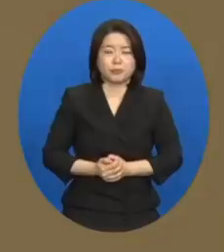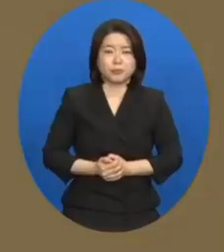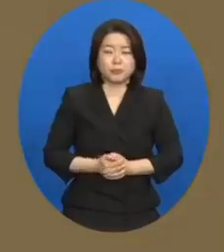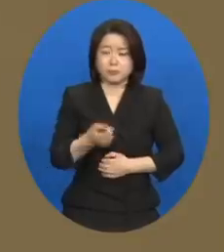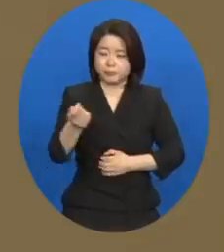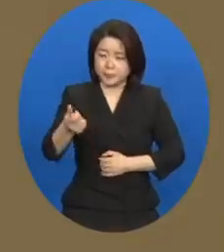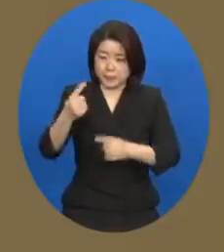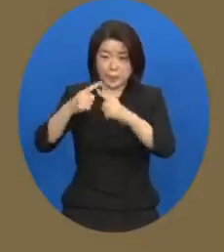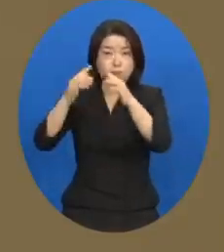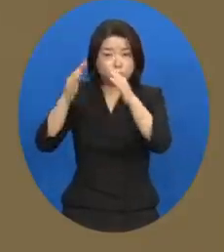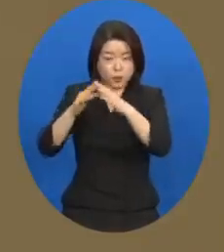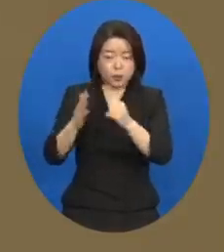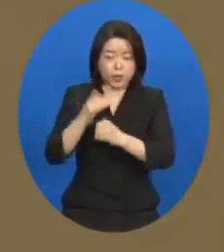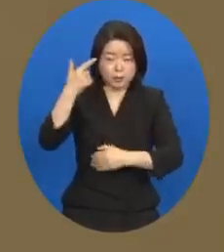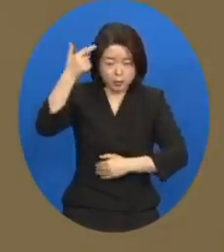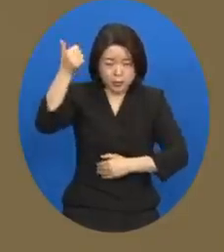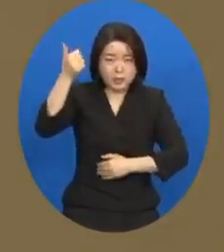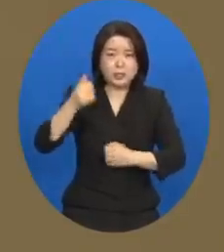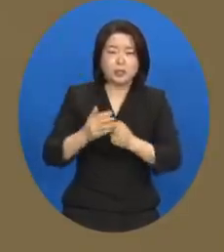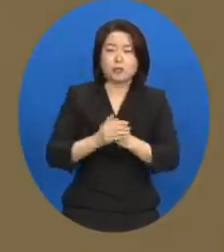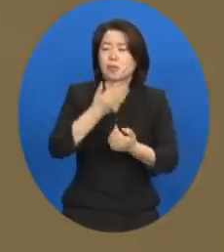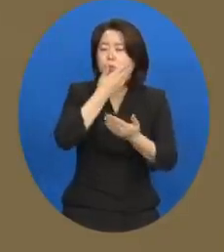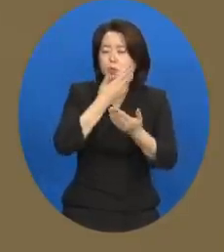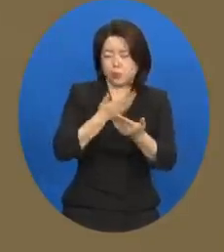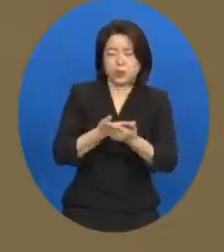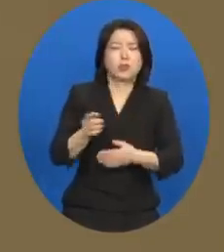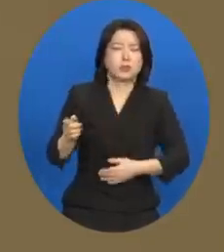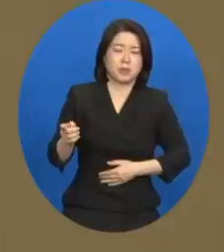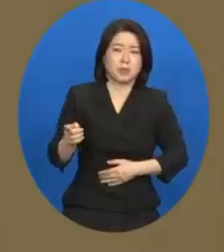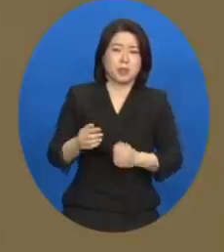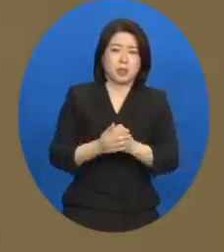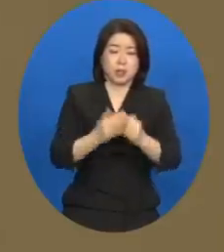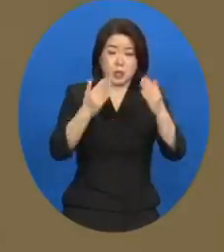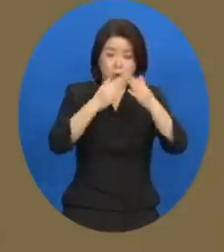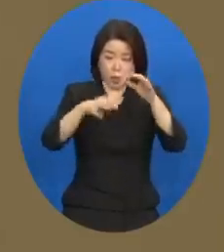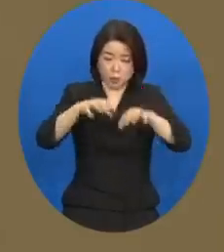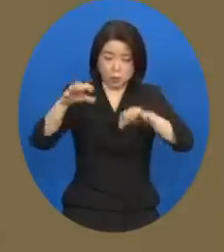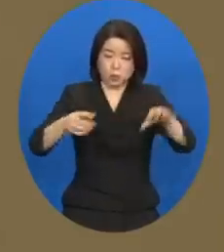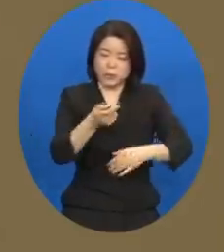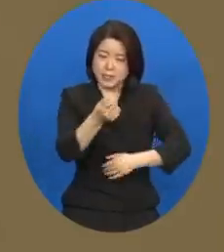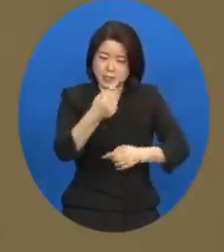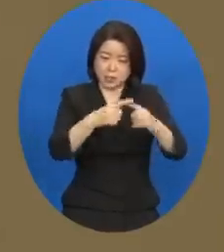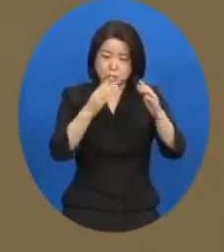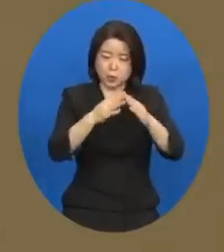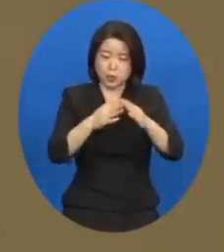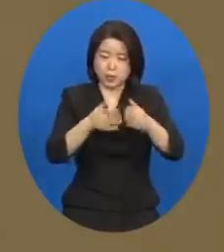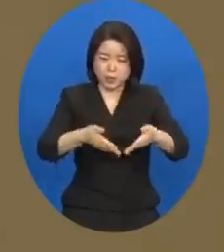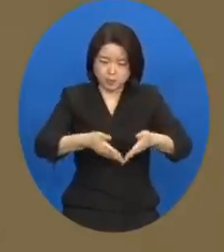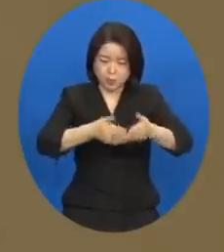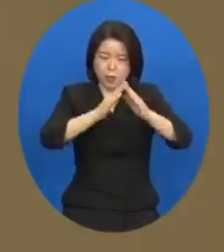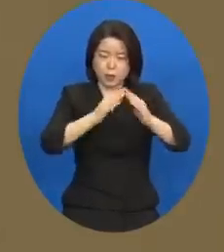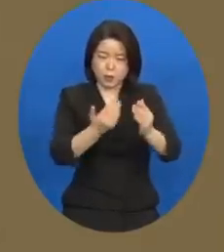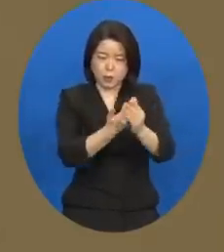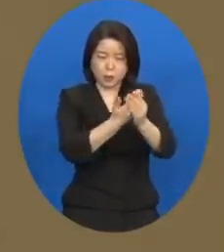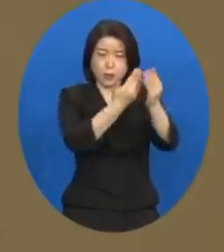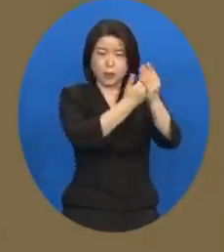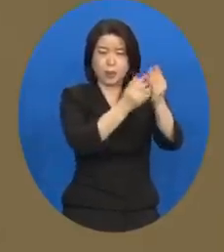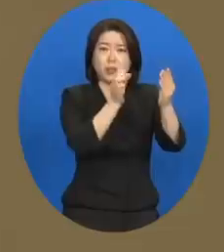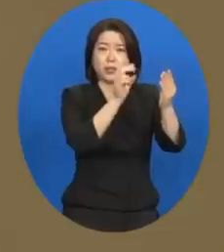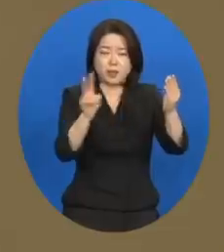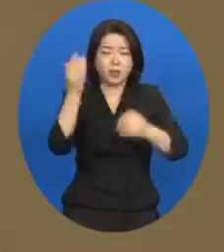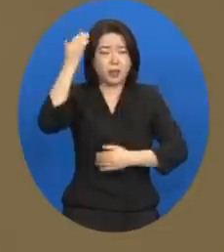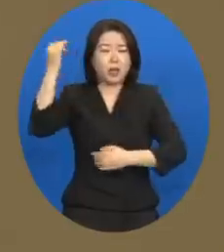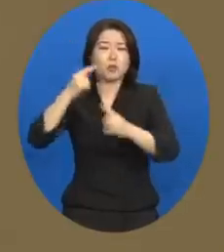작은 교회 목회자들 소중합니다. 동네 작은 교회가 살아나야 한국교회가 살아요.